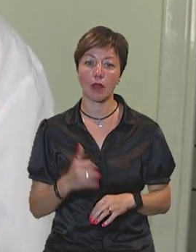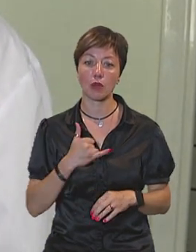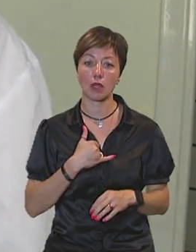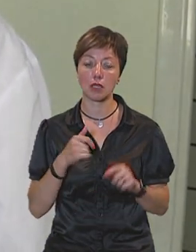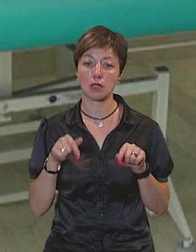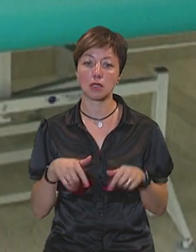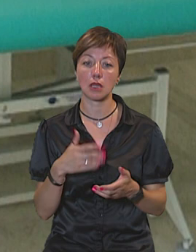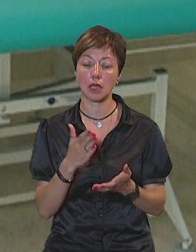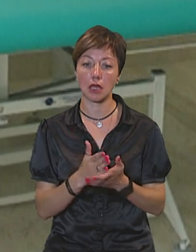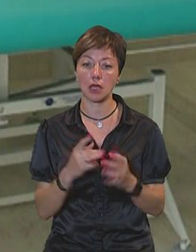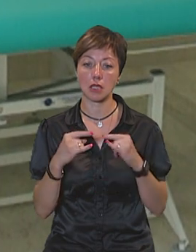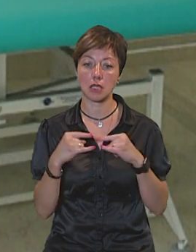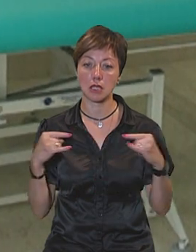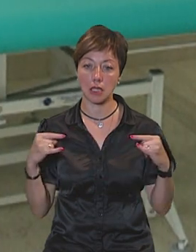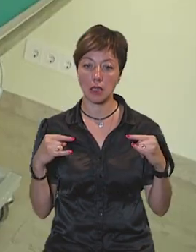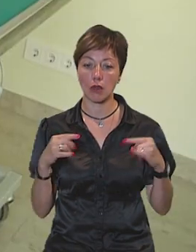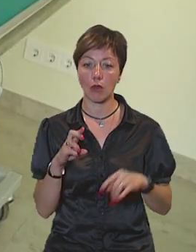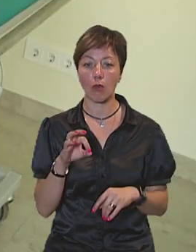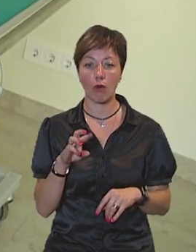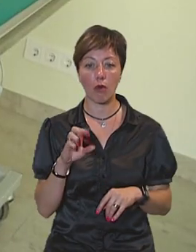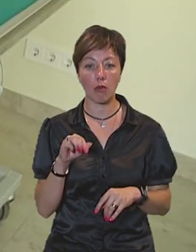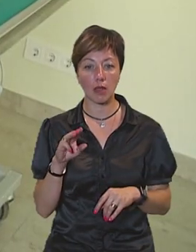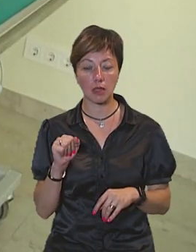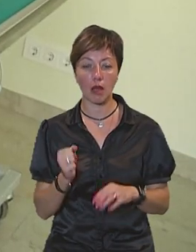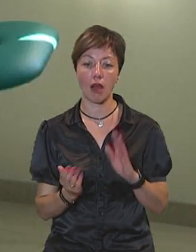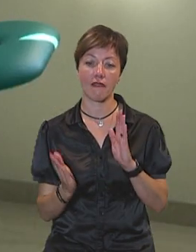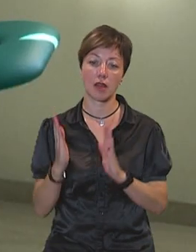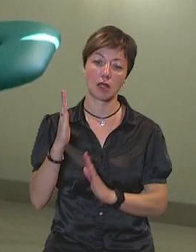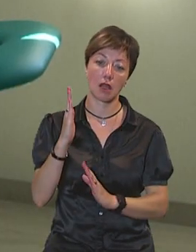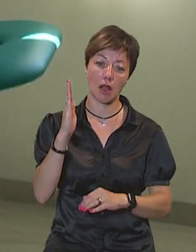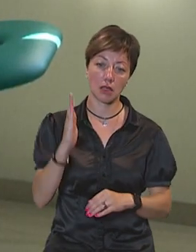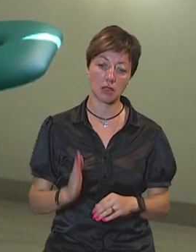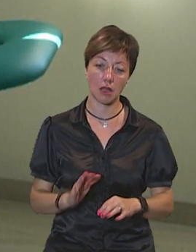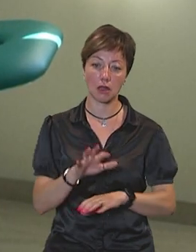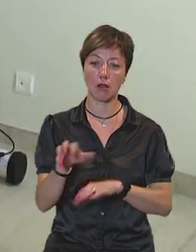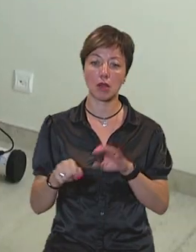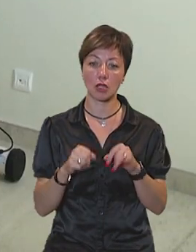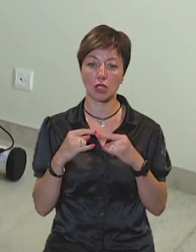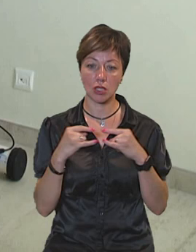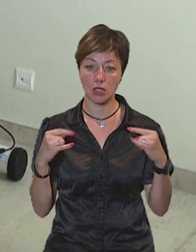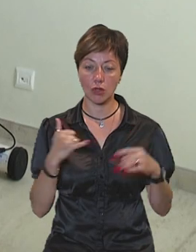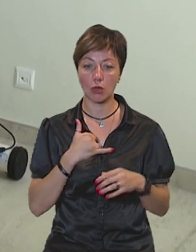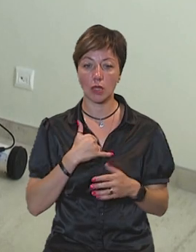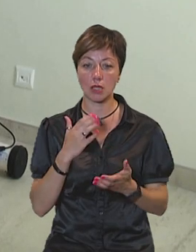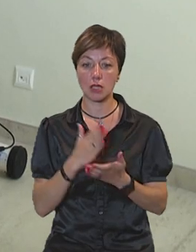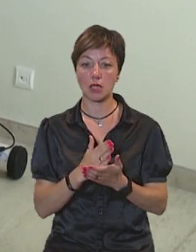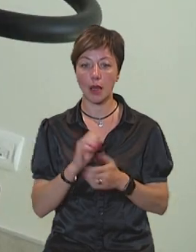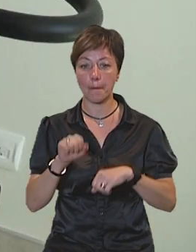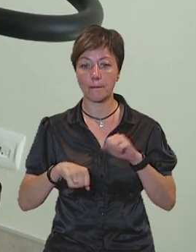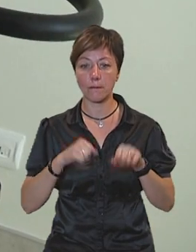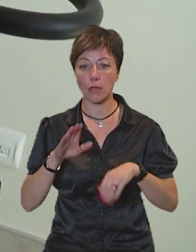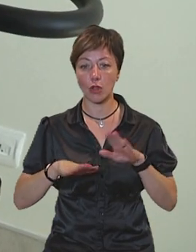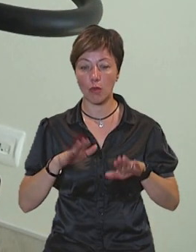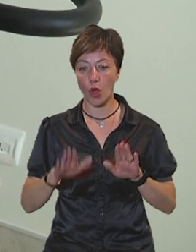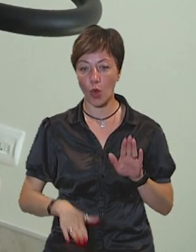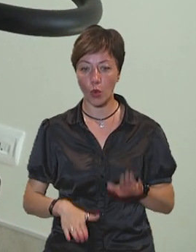тут є стіл Бобота, вертикалізатор, масажний стіл, у нас є мотомет для розробки